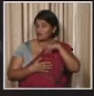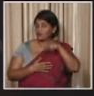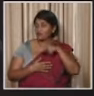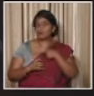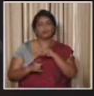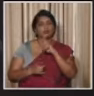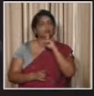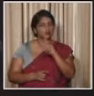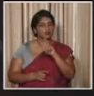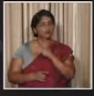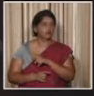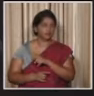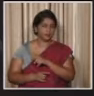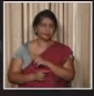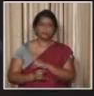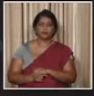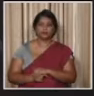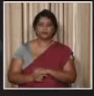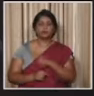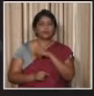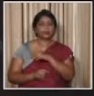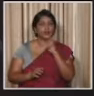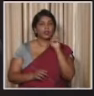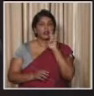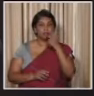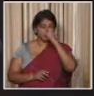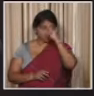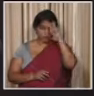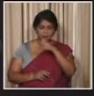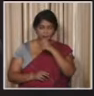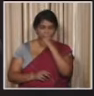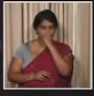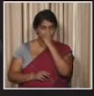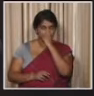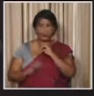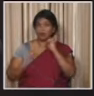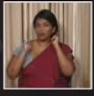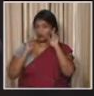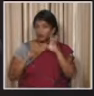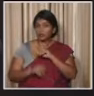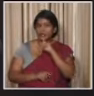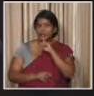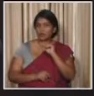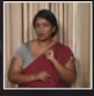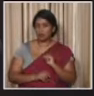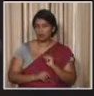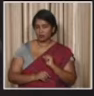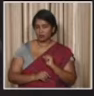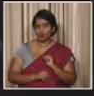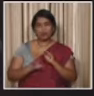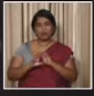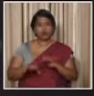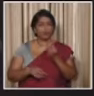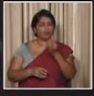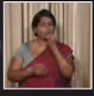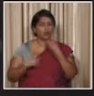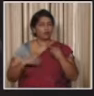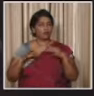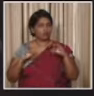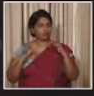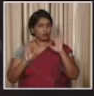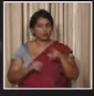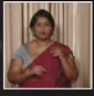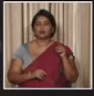yutu karanayak kiyala kiyanne ekai. Etukota Ranil Wickremasinghe mahathaya saarthakai kiyala kiyanne kohomada? Daruwan manda poshanayen